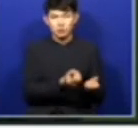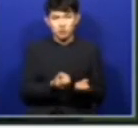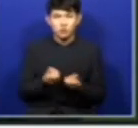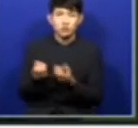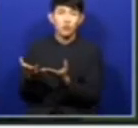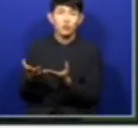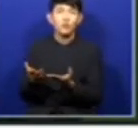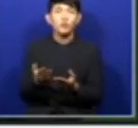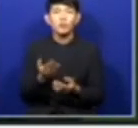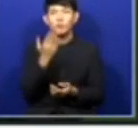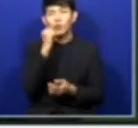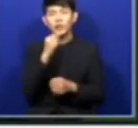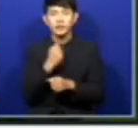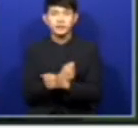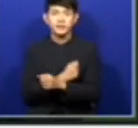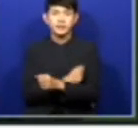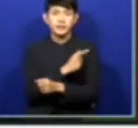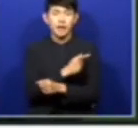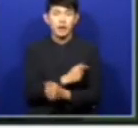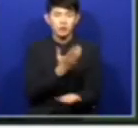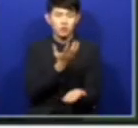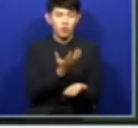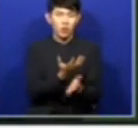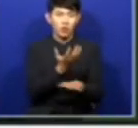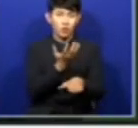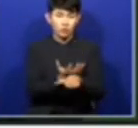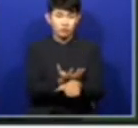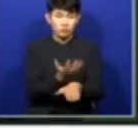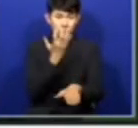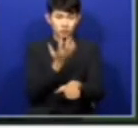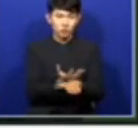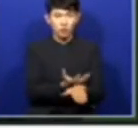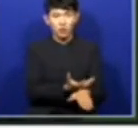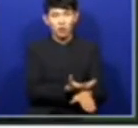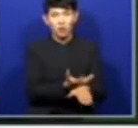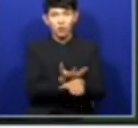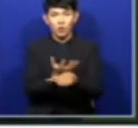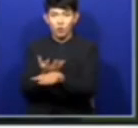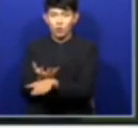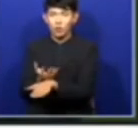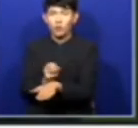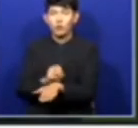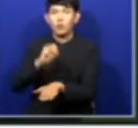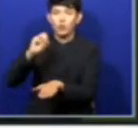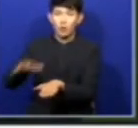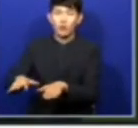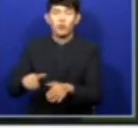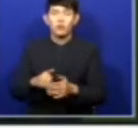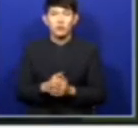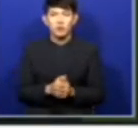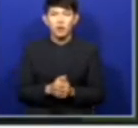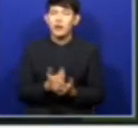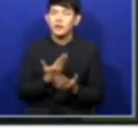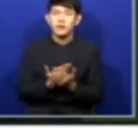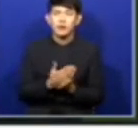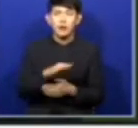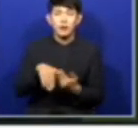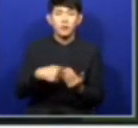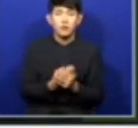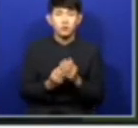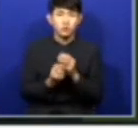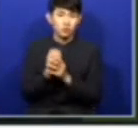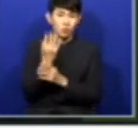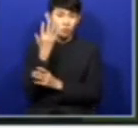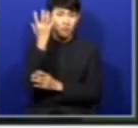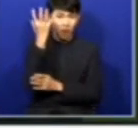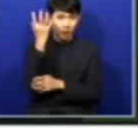ต้องจ้างขนเอาต้นไม้ไปทิ้งอีกต่างหากโดยรวมแล้วท่านประธานมีต้นไม้ขนาดใ